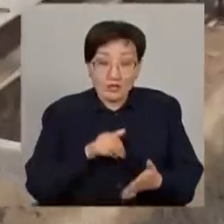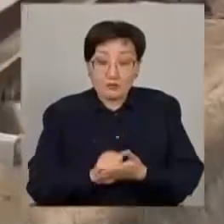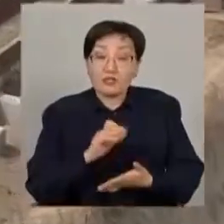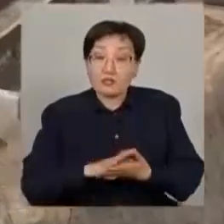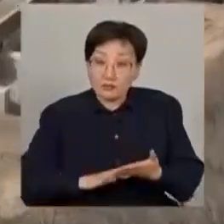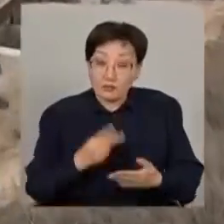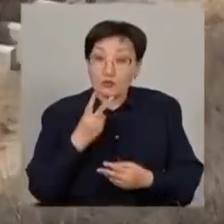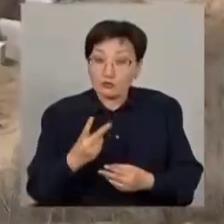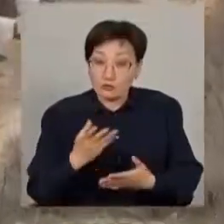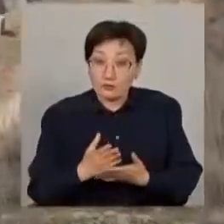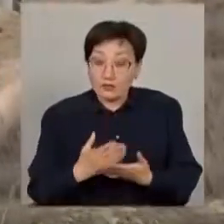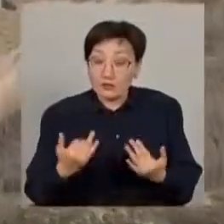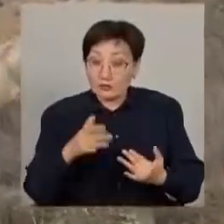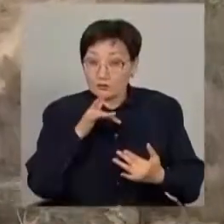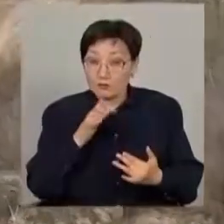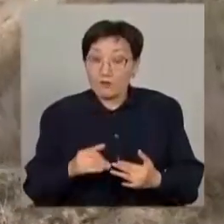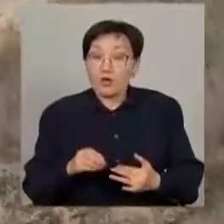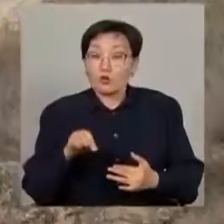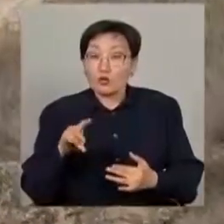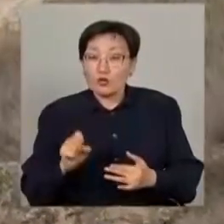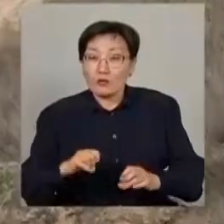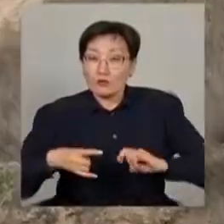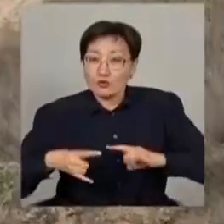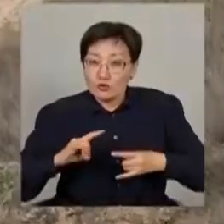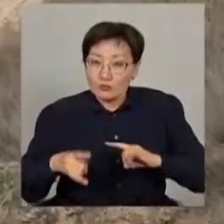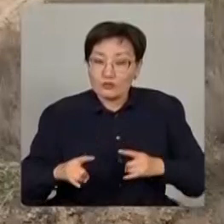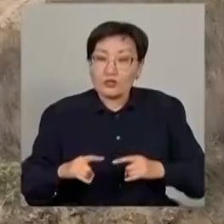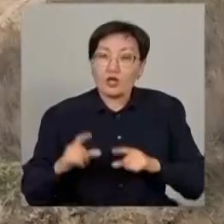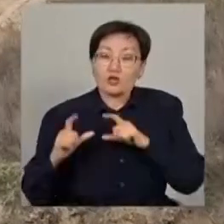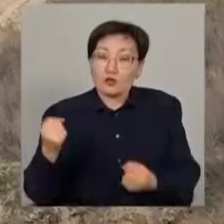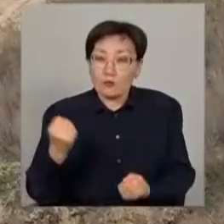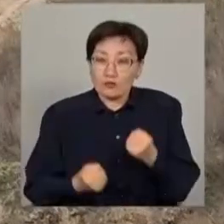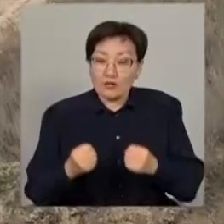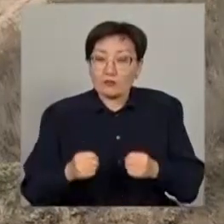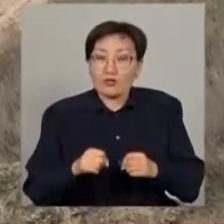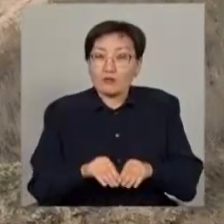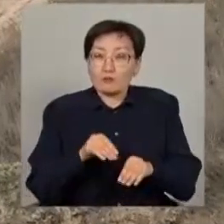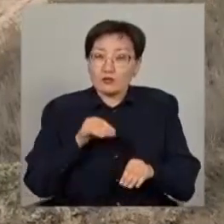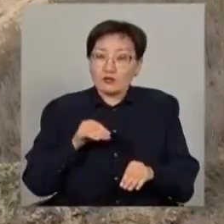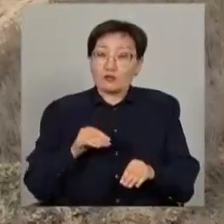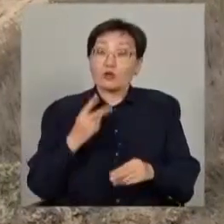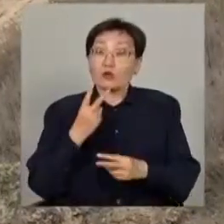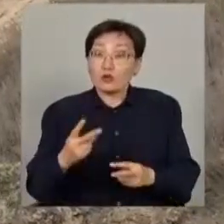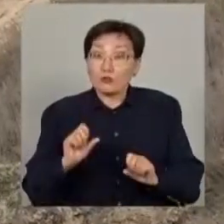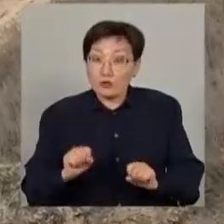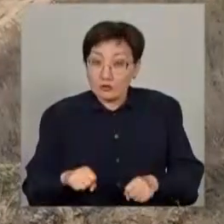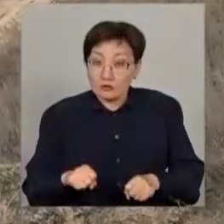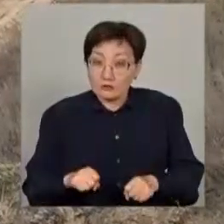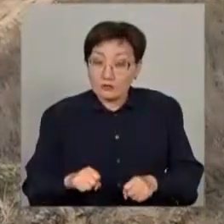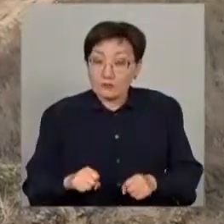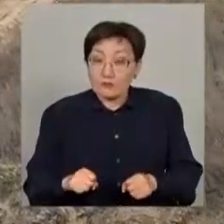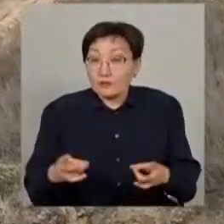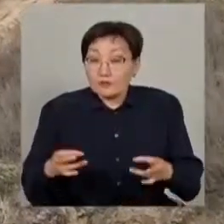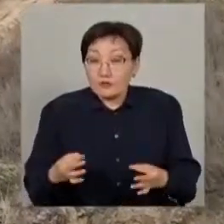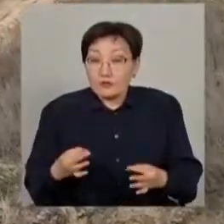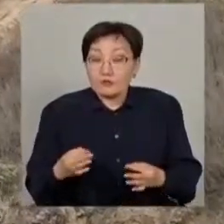жатқан көрінеді. Қазірдің өзінде тонналап кірпіш тиеп, жүк көліктері қақпаның алдында қаз қатар тізіліп тұрған байқауға болады. Десе